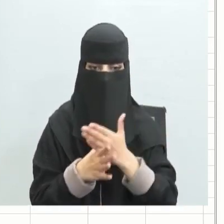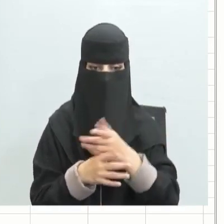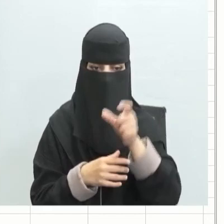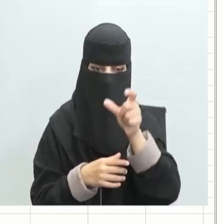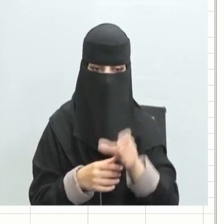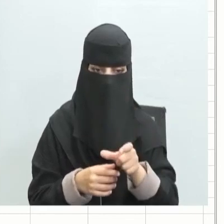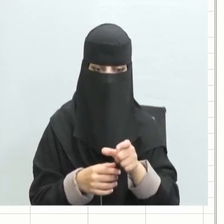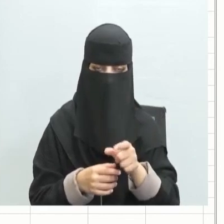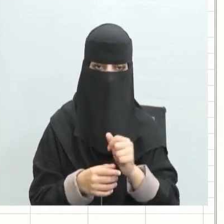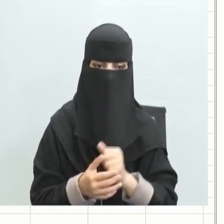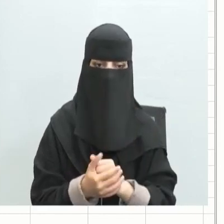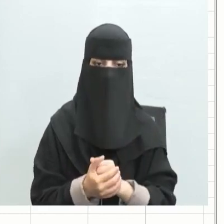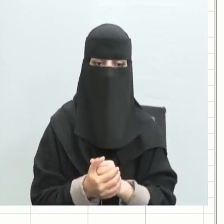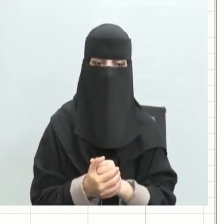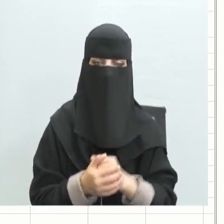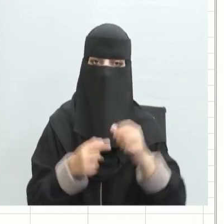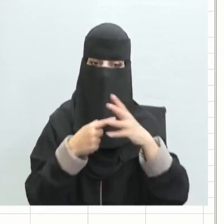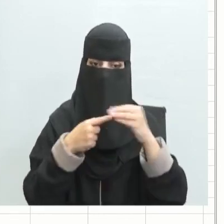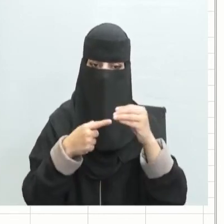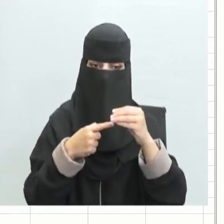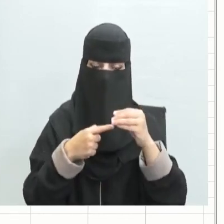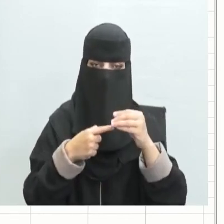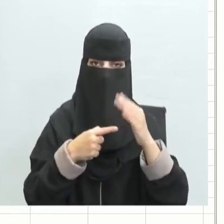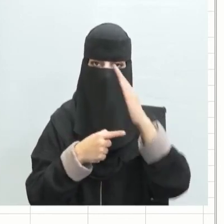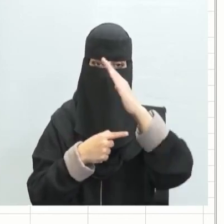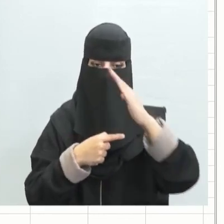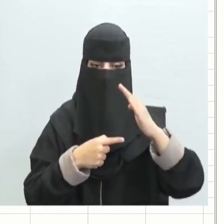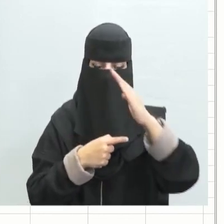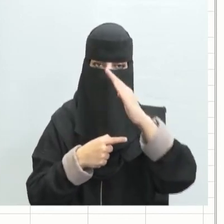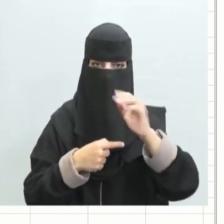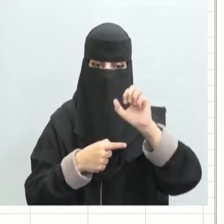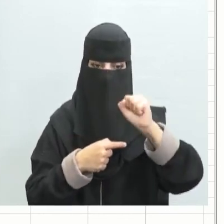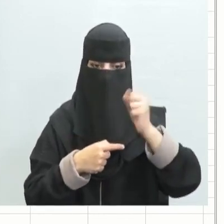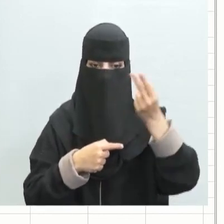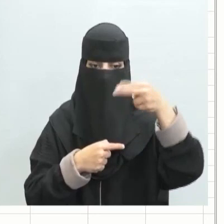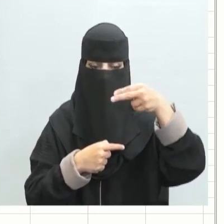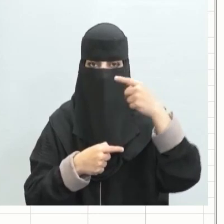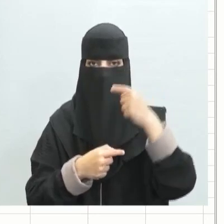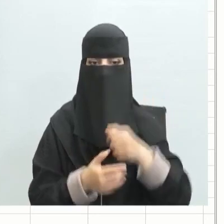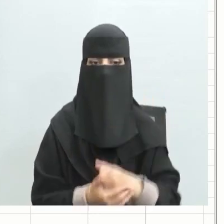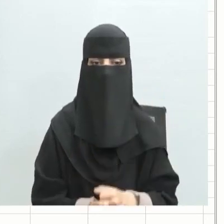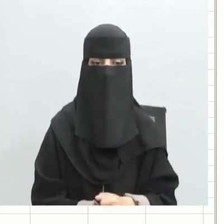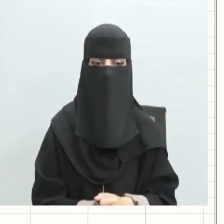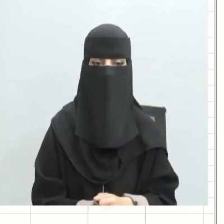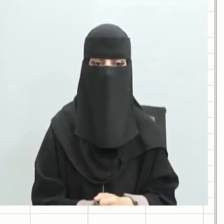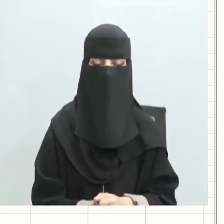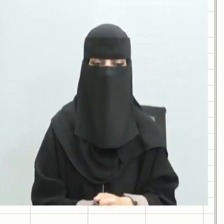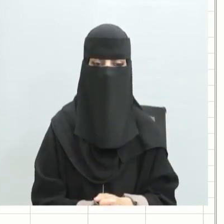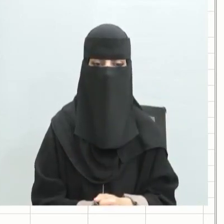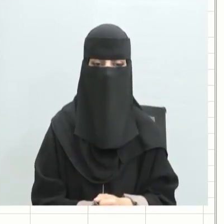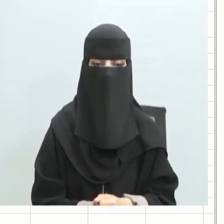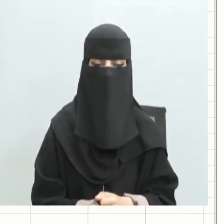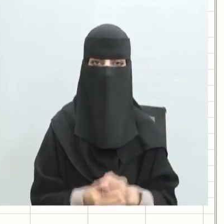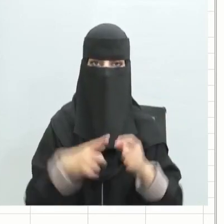الوتر تربيع ناقصا الضلع الاي تربيع الاي تربيع بهذه الصوره